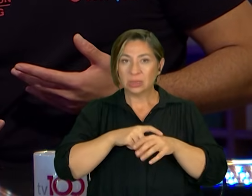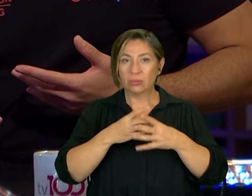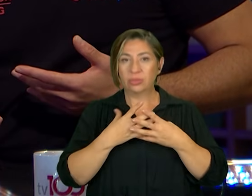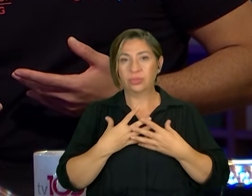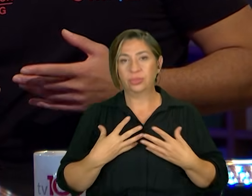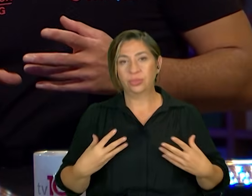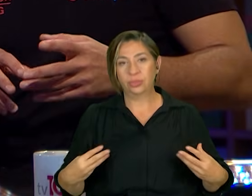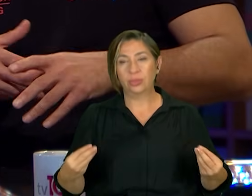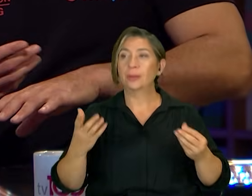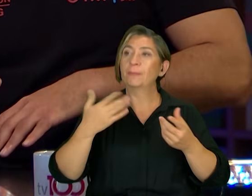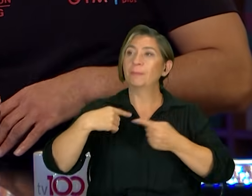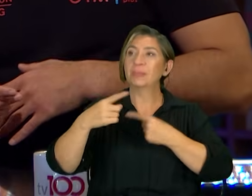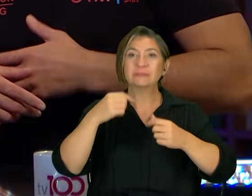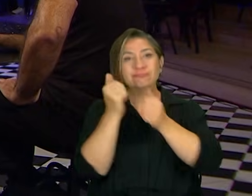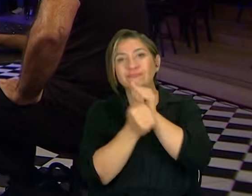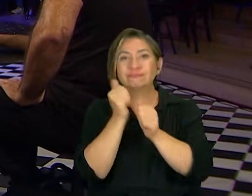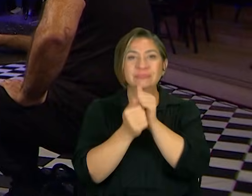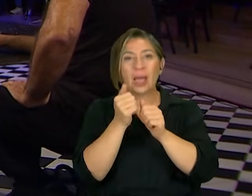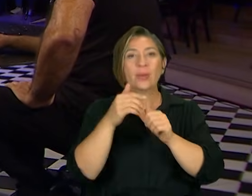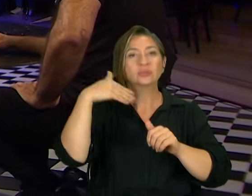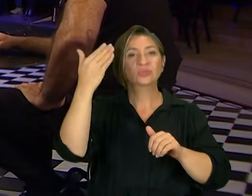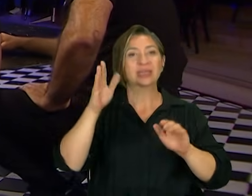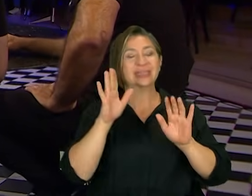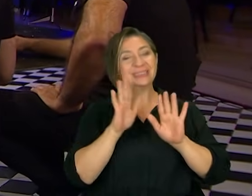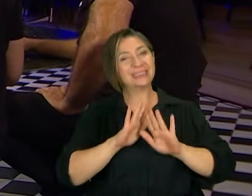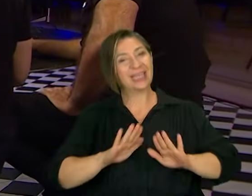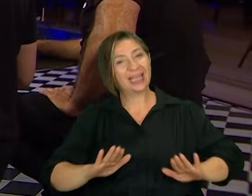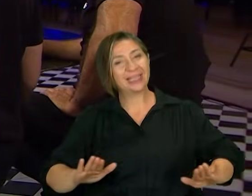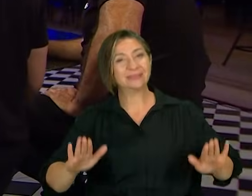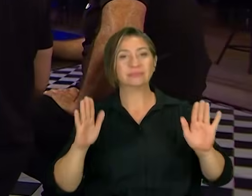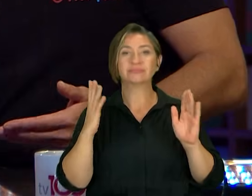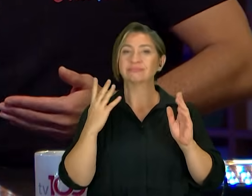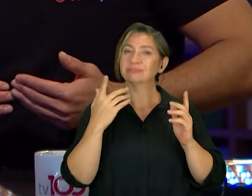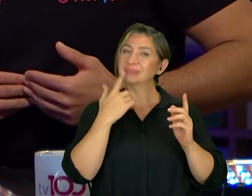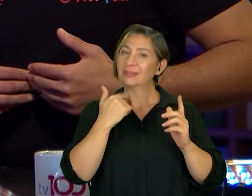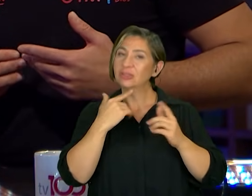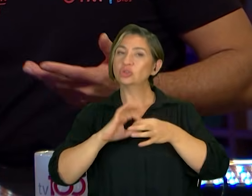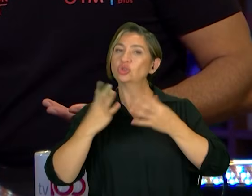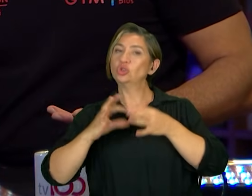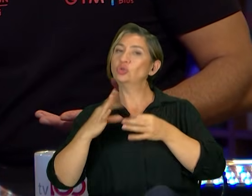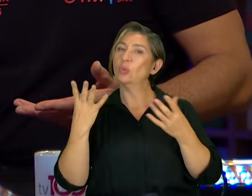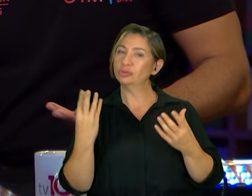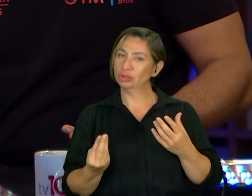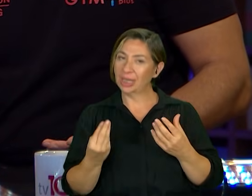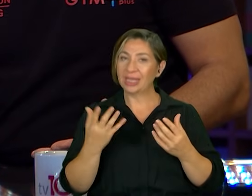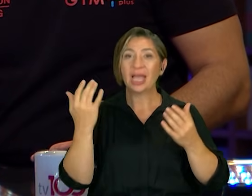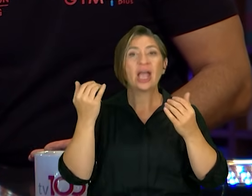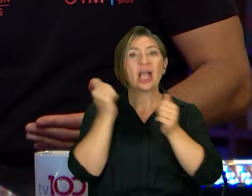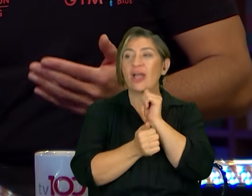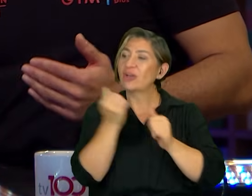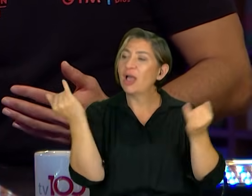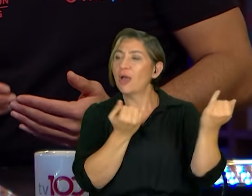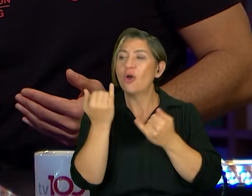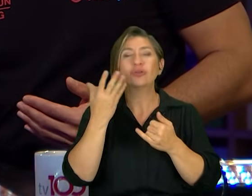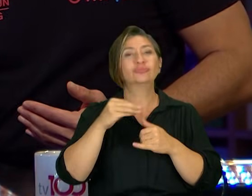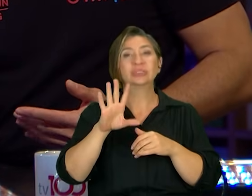tatmin edecek. Burada birbirleriyle dövüşecekler, yapacaklar birbirlerine zarar vermeden. Böylece dışarıda daha sakin olacak ve kavga etmeyecek. Evet.